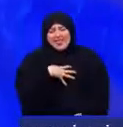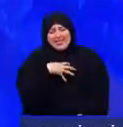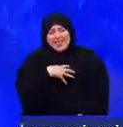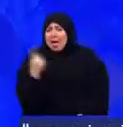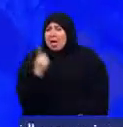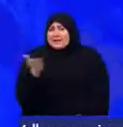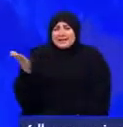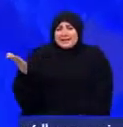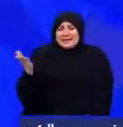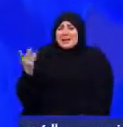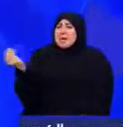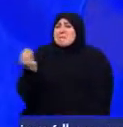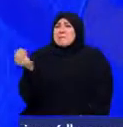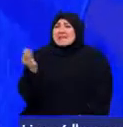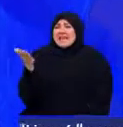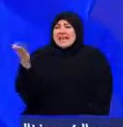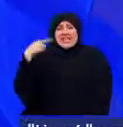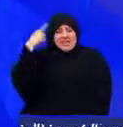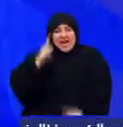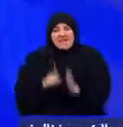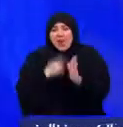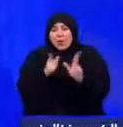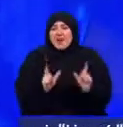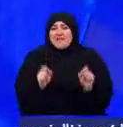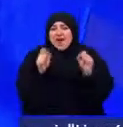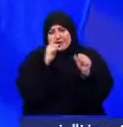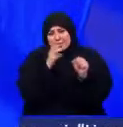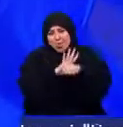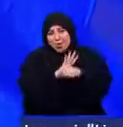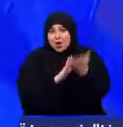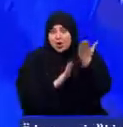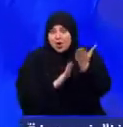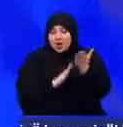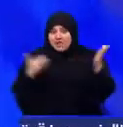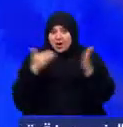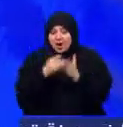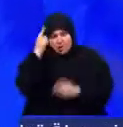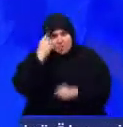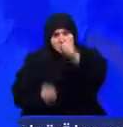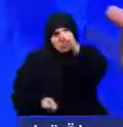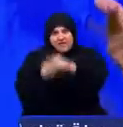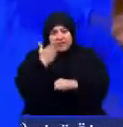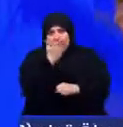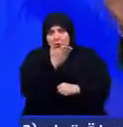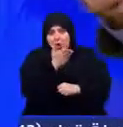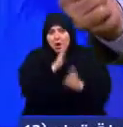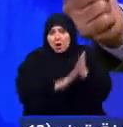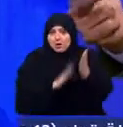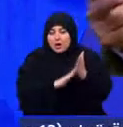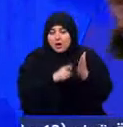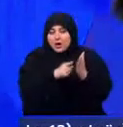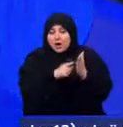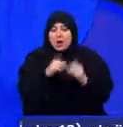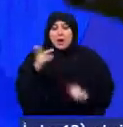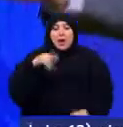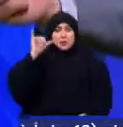وبقدرته. أنتم تتذكرون ماذا وقع مثلا في المملكة المتحدة في البرازيل